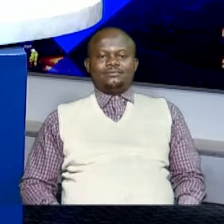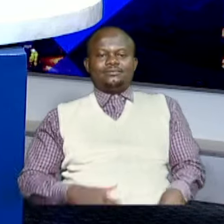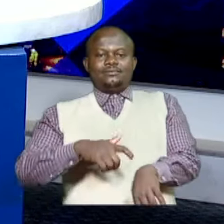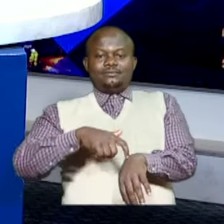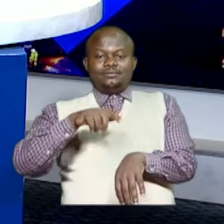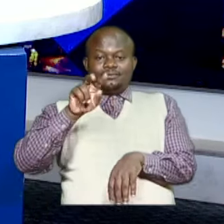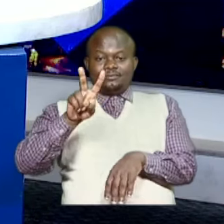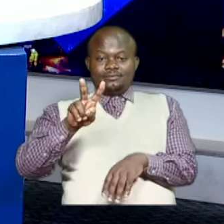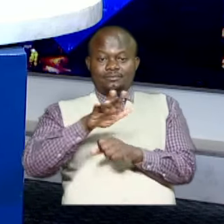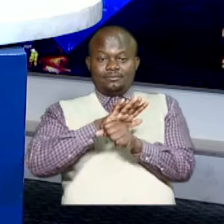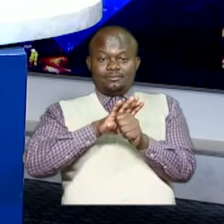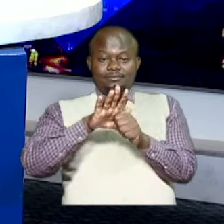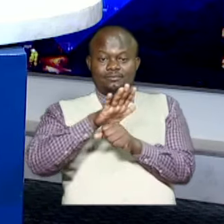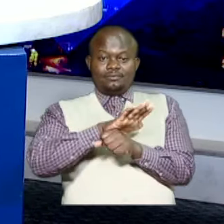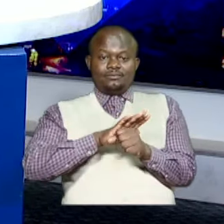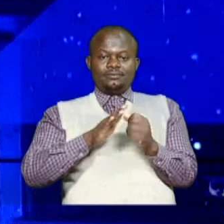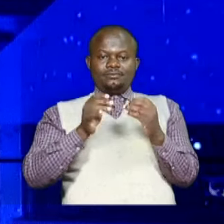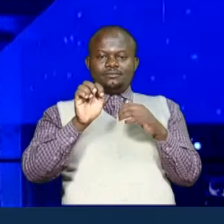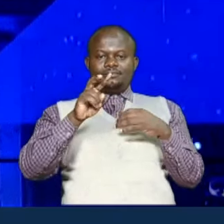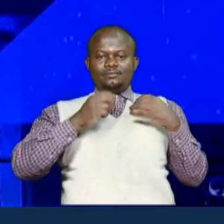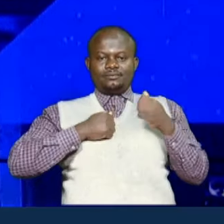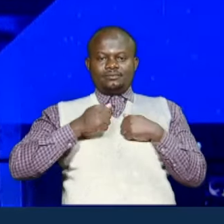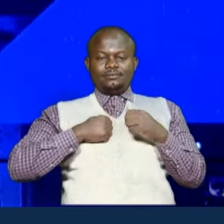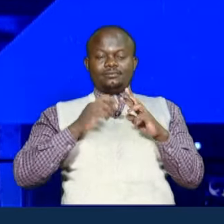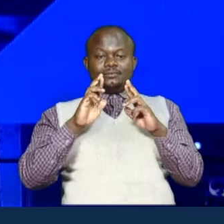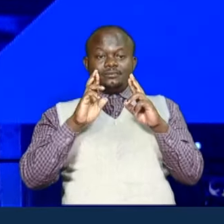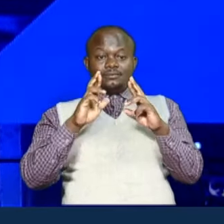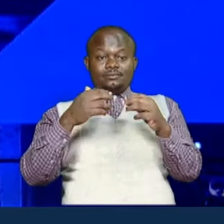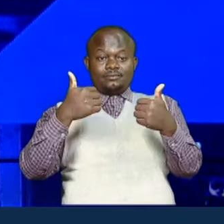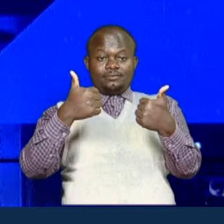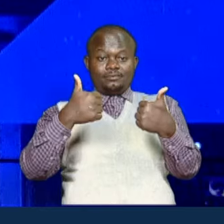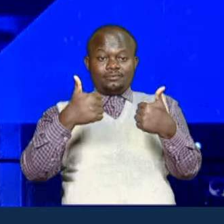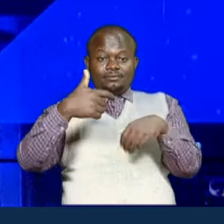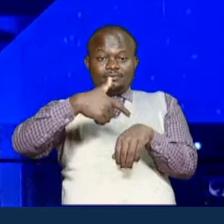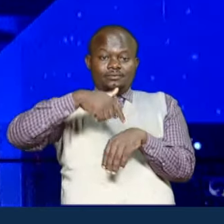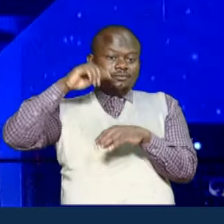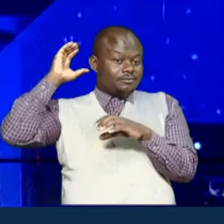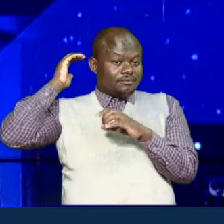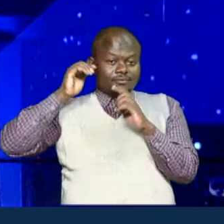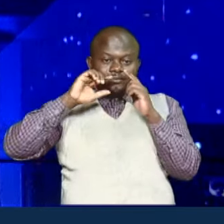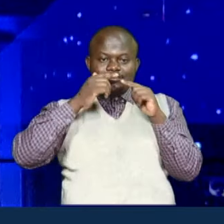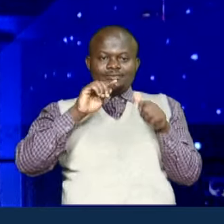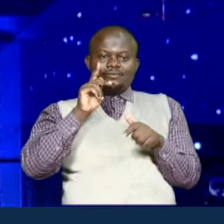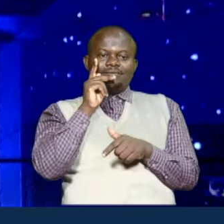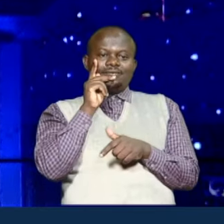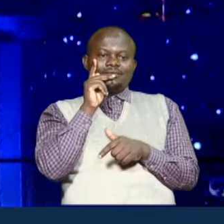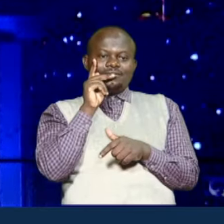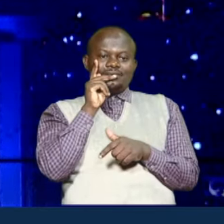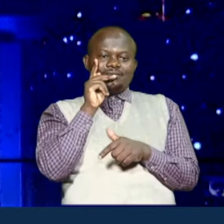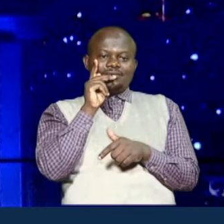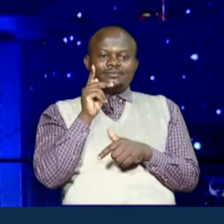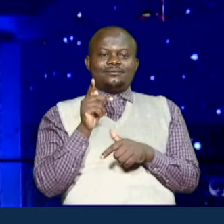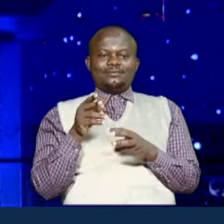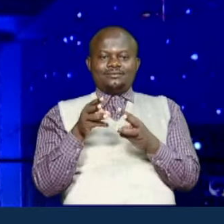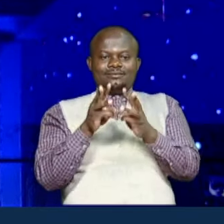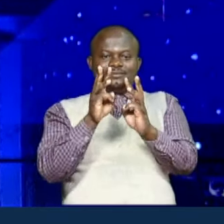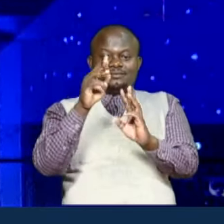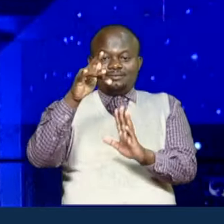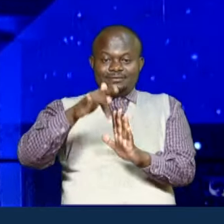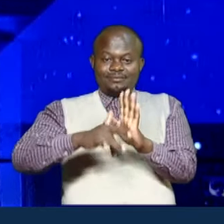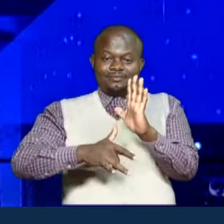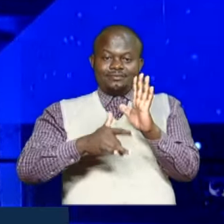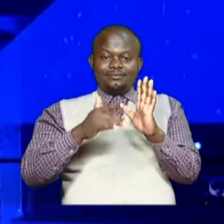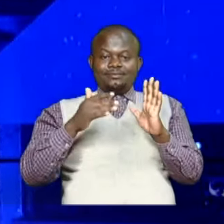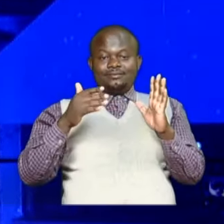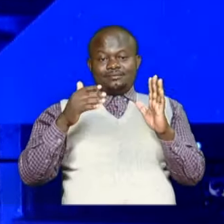Isambiri zuzuye muri studio za Televiziyo Rwanda twizere ko muri bose mukomeje kumererwa neza n'umwanya w'amakuru mu rurimi rw'Ikinyarwanda ni mu buryo burambuye njye